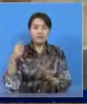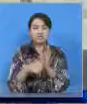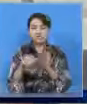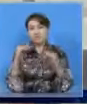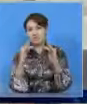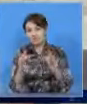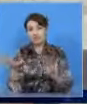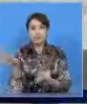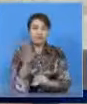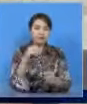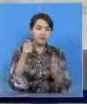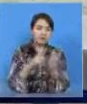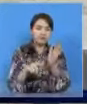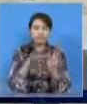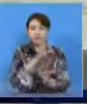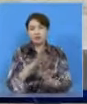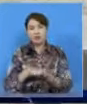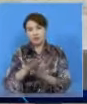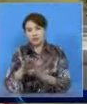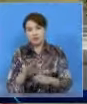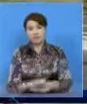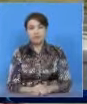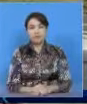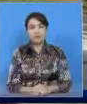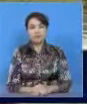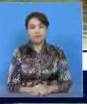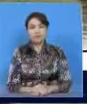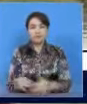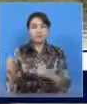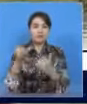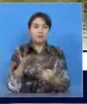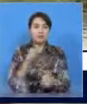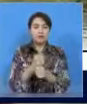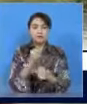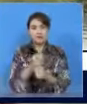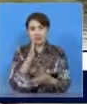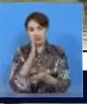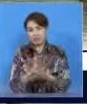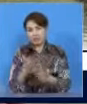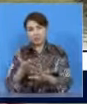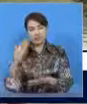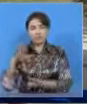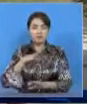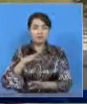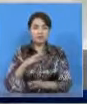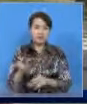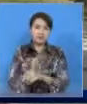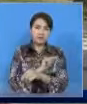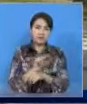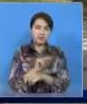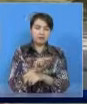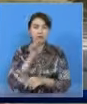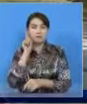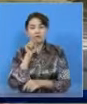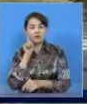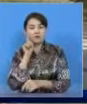В целом 70% работ уже выполнено. Поливная система, реконструкция, на самом деле раньше было, сейчас делаем реконструкцию. По